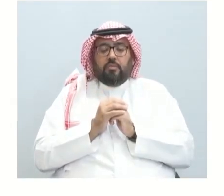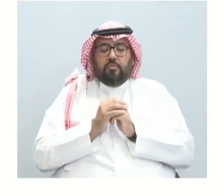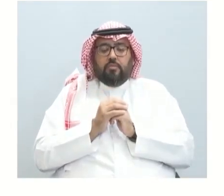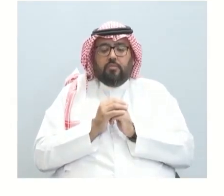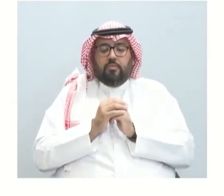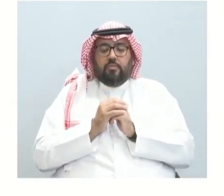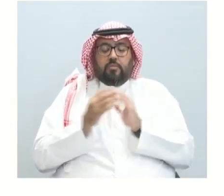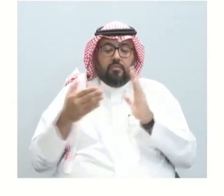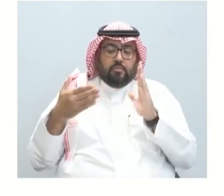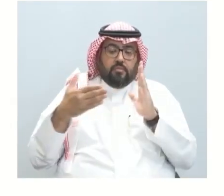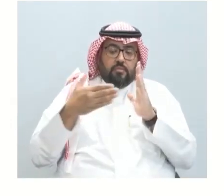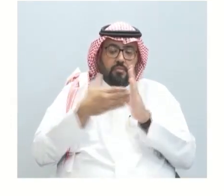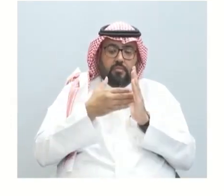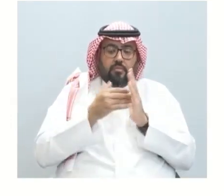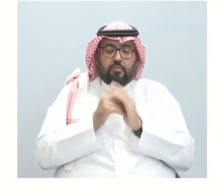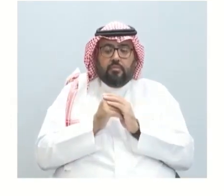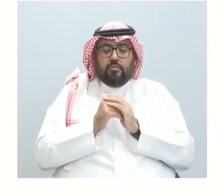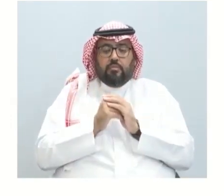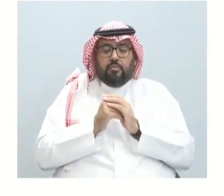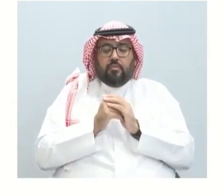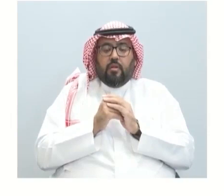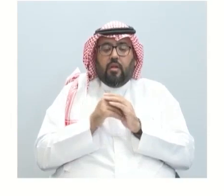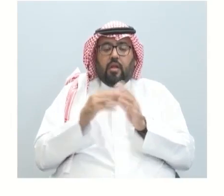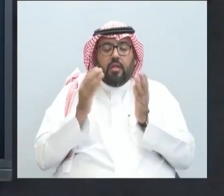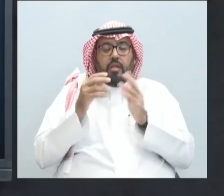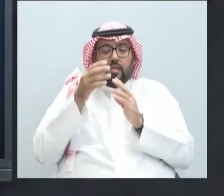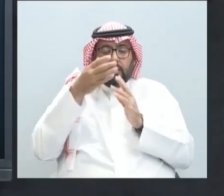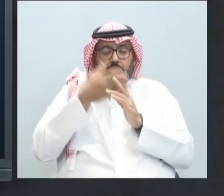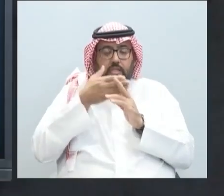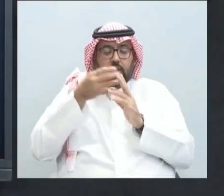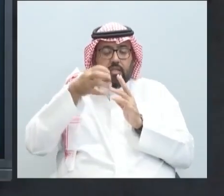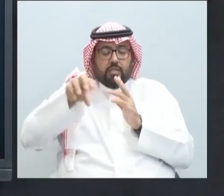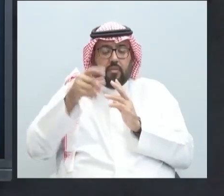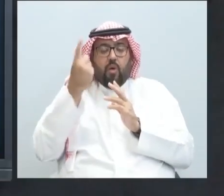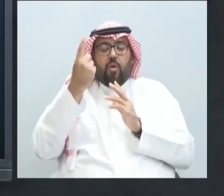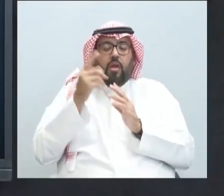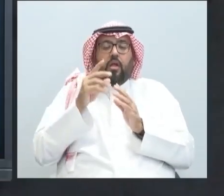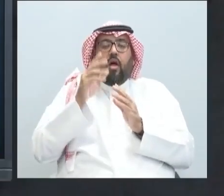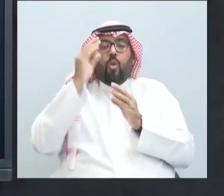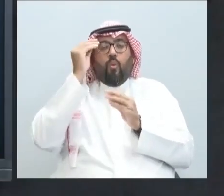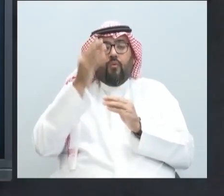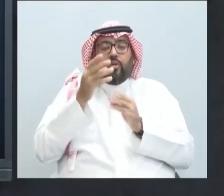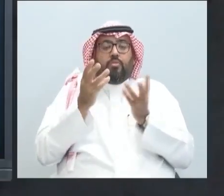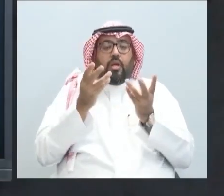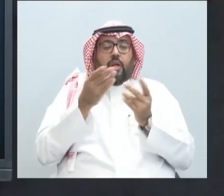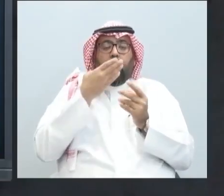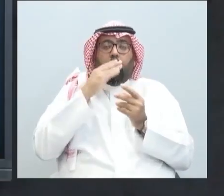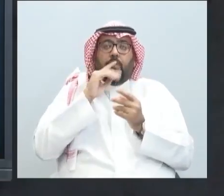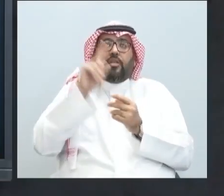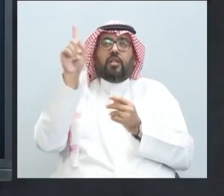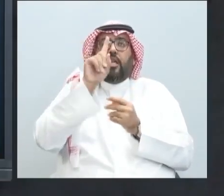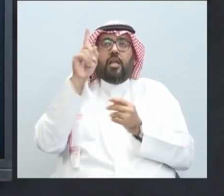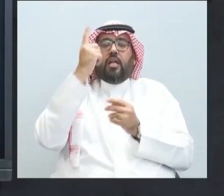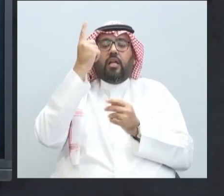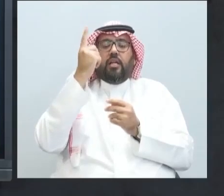بهذا السؤال نكون انتهينا من الجزء الاول من درس الانقسام المتساوي رجائي لكم بالتوفيق سبحانك اللهم وبحمدك